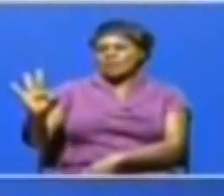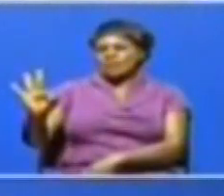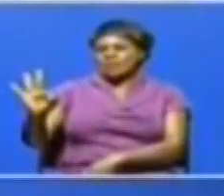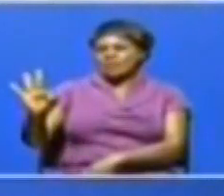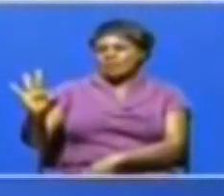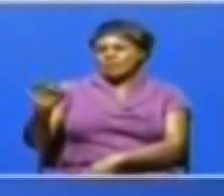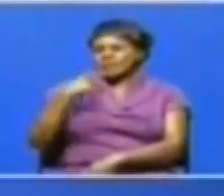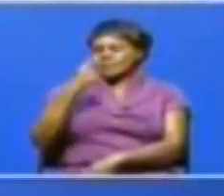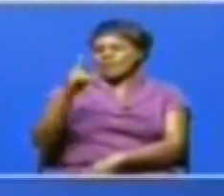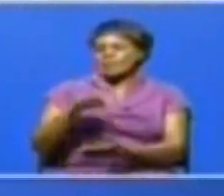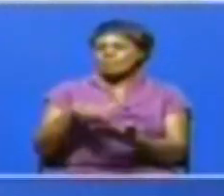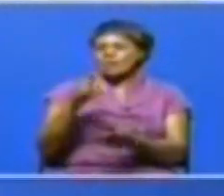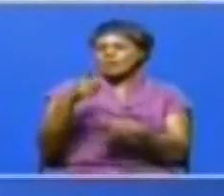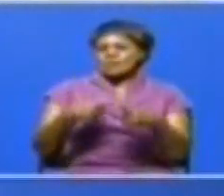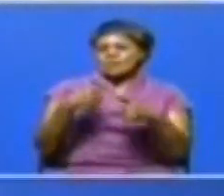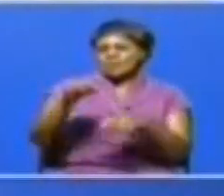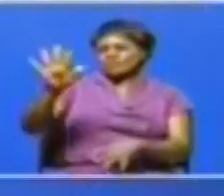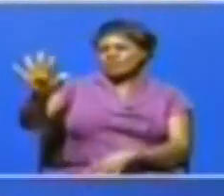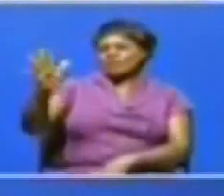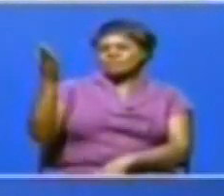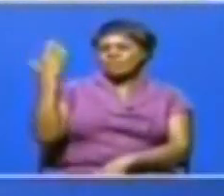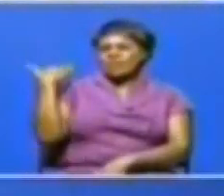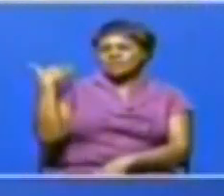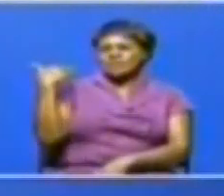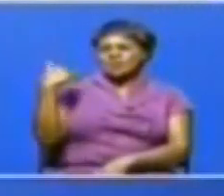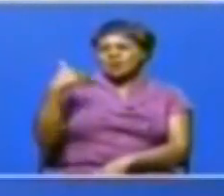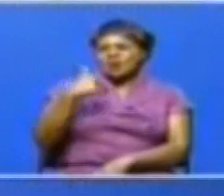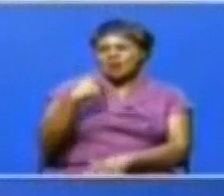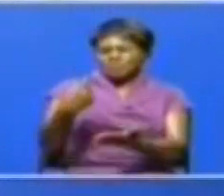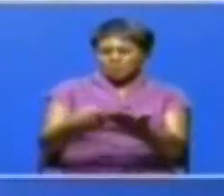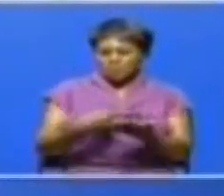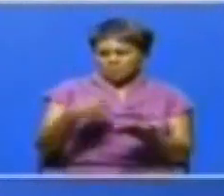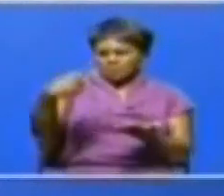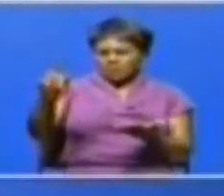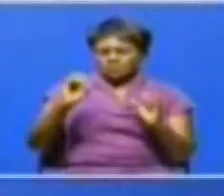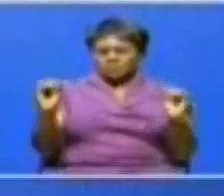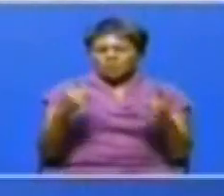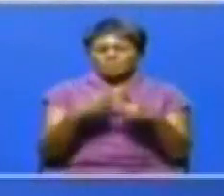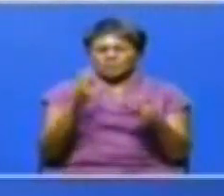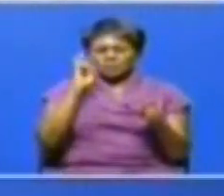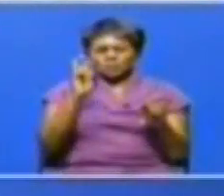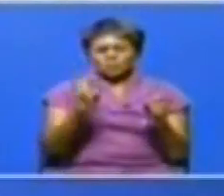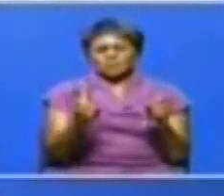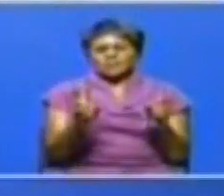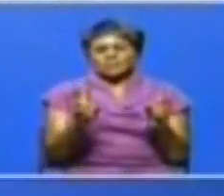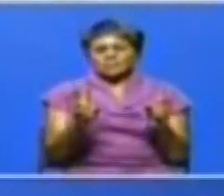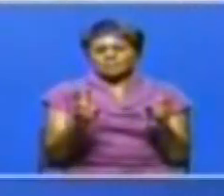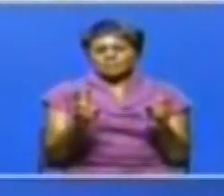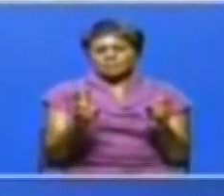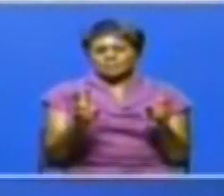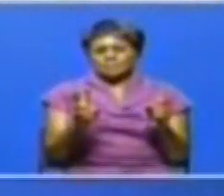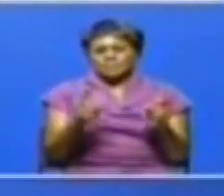tata saidi kwa miaka 5 iliyopita, tumejaribu kuweka hiyo mjadala lakini hakupita. Lakini tukiangalia tunaona vile Muturi